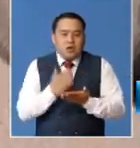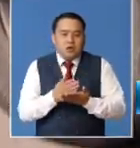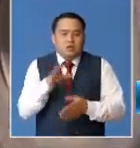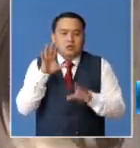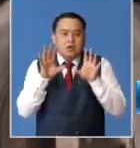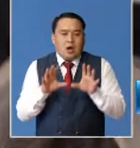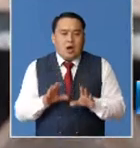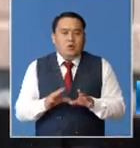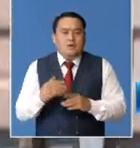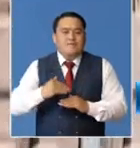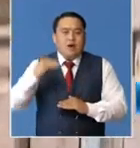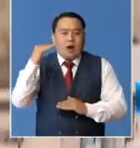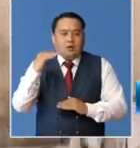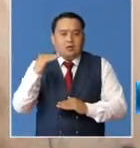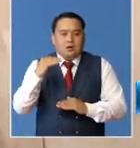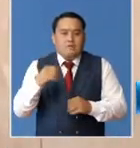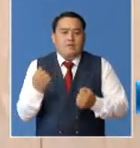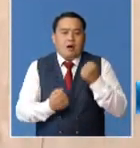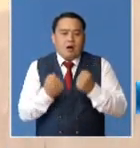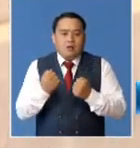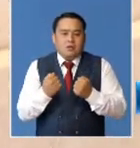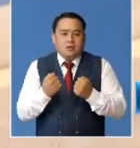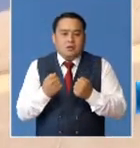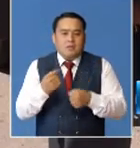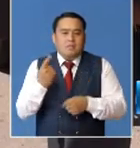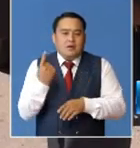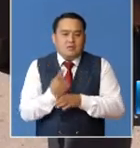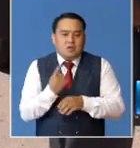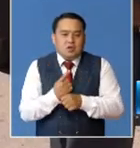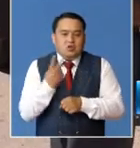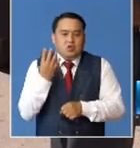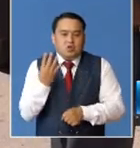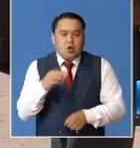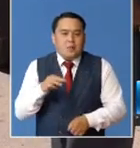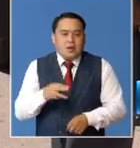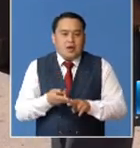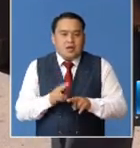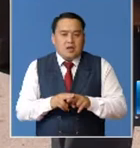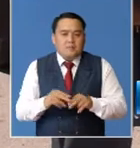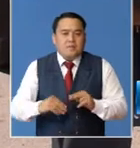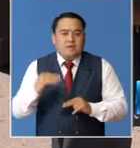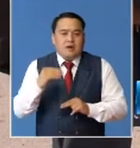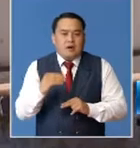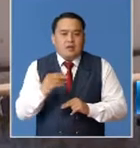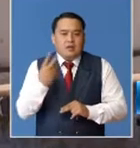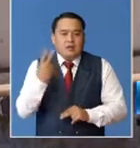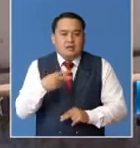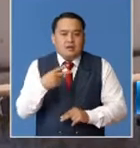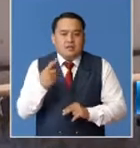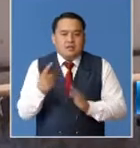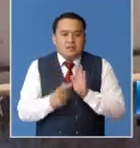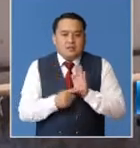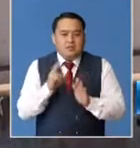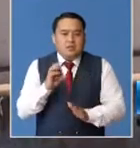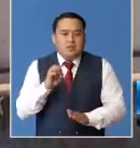закону, высота груза в кузове автомобиля не должна превышать 4 метров. В данной ситуации превышение аж на 27